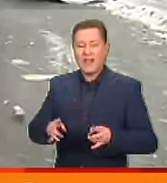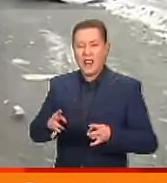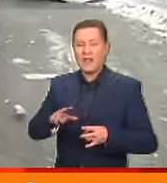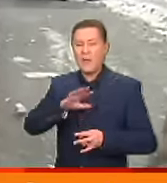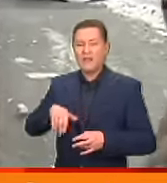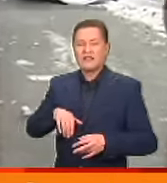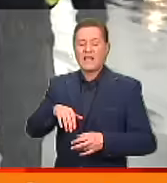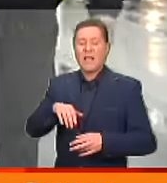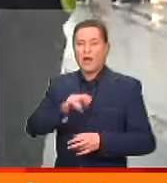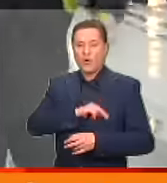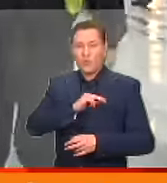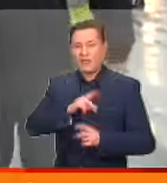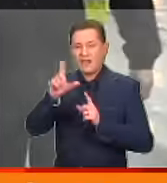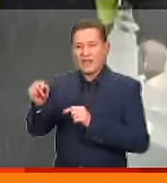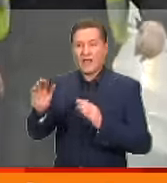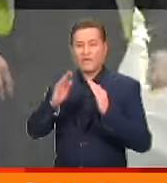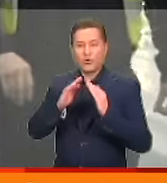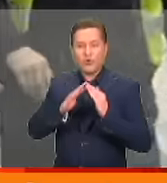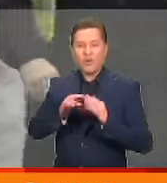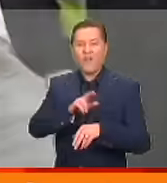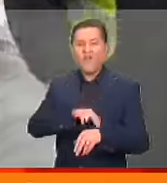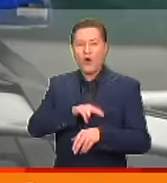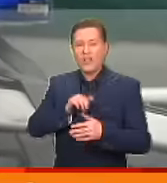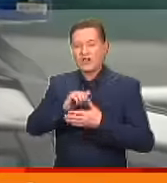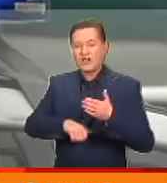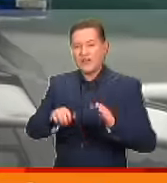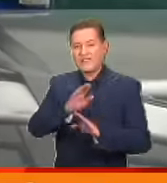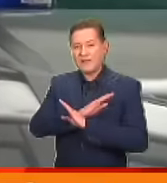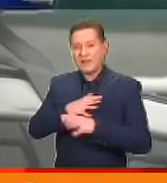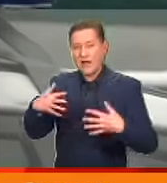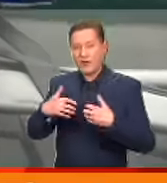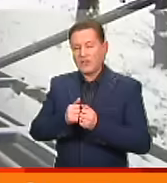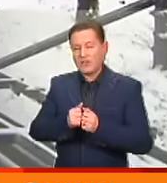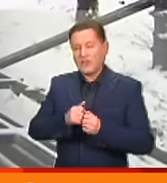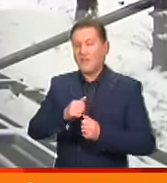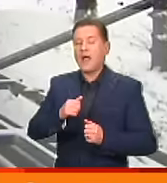після зміни додому. У столичній поліції через смертельну ДТП за добу